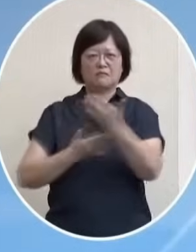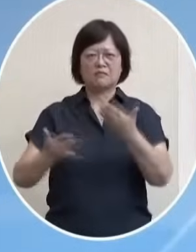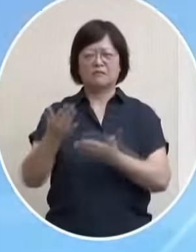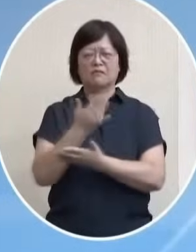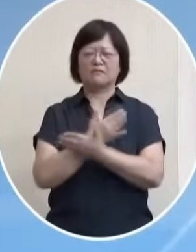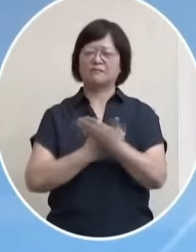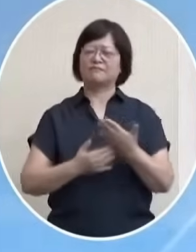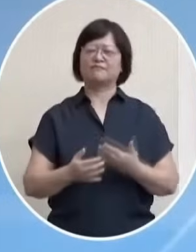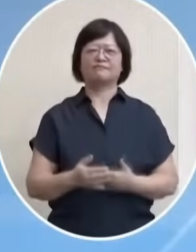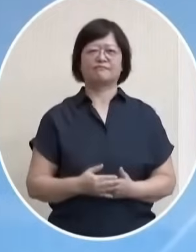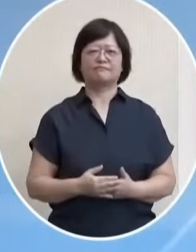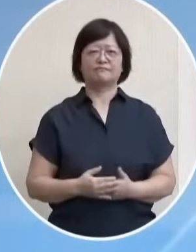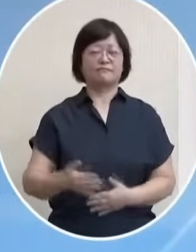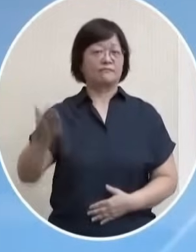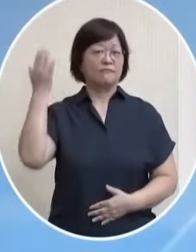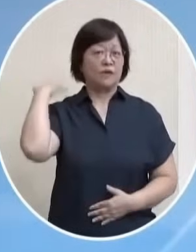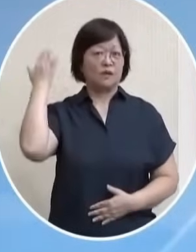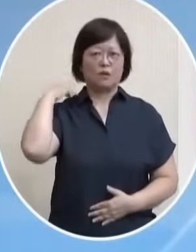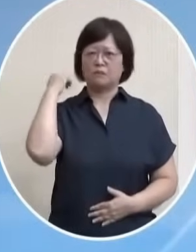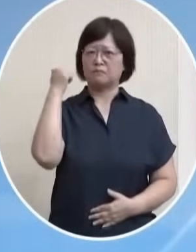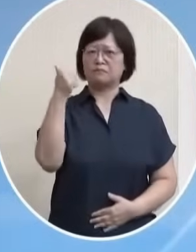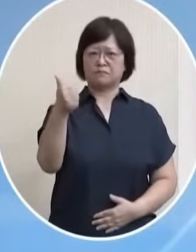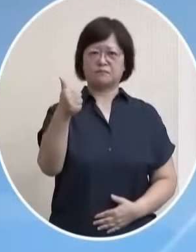逐渐从过往的兴盛